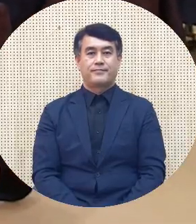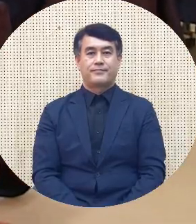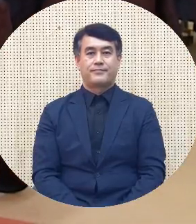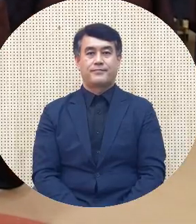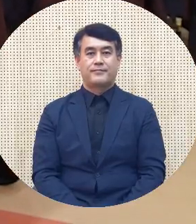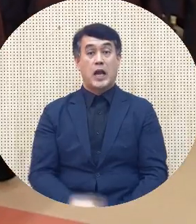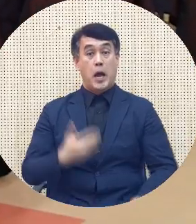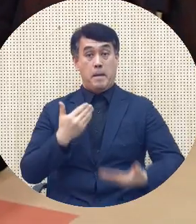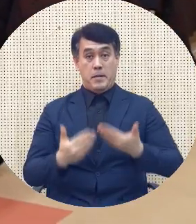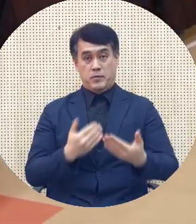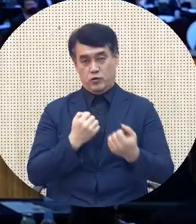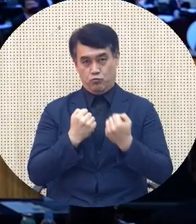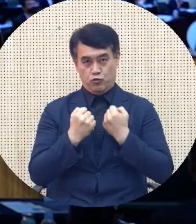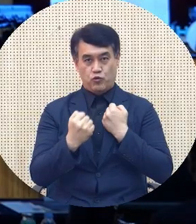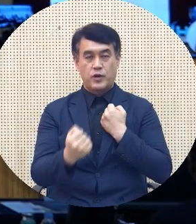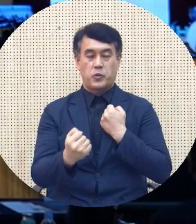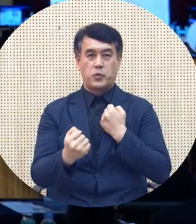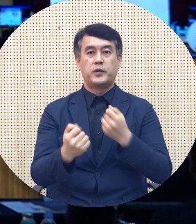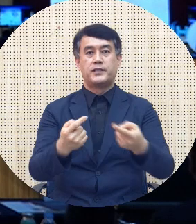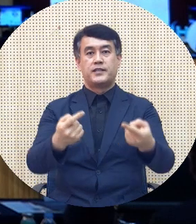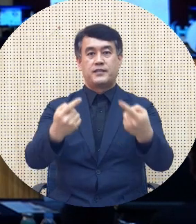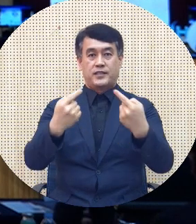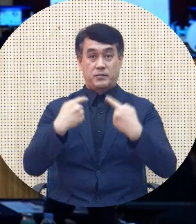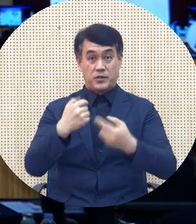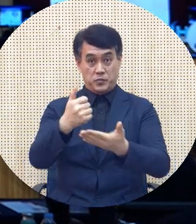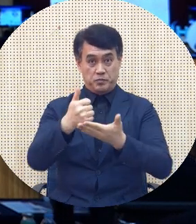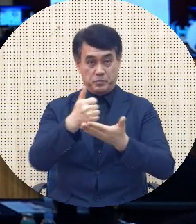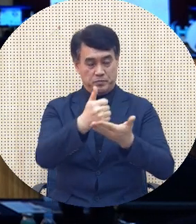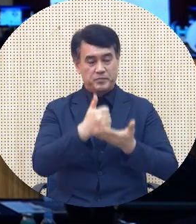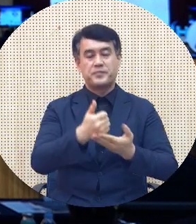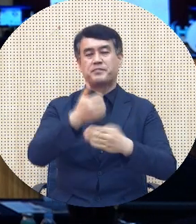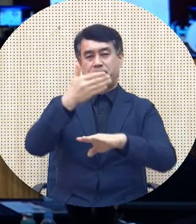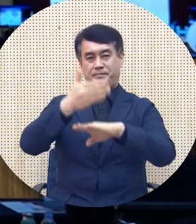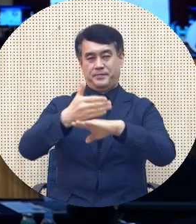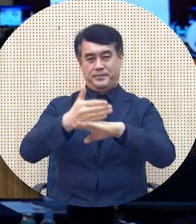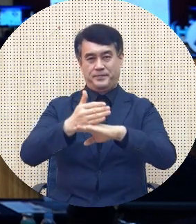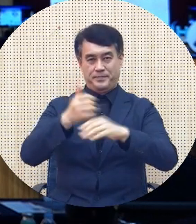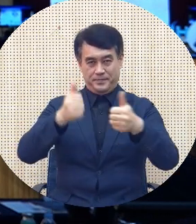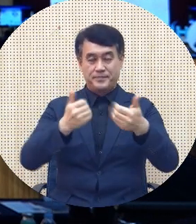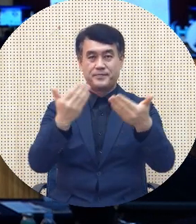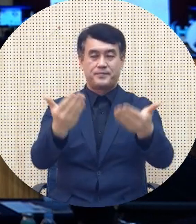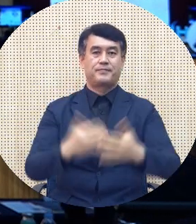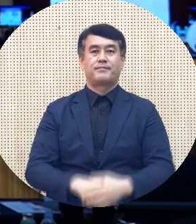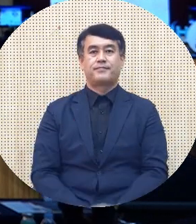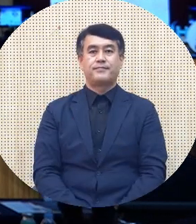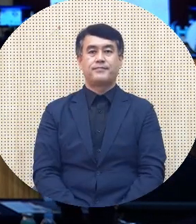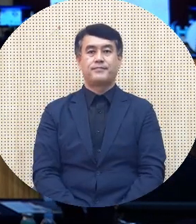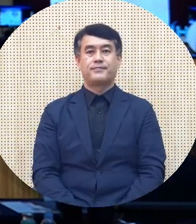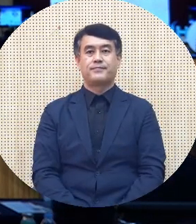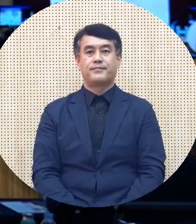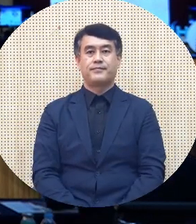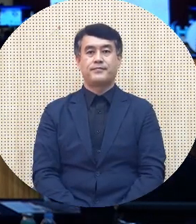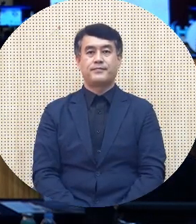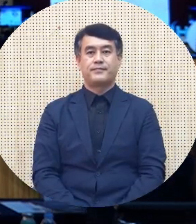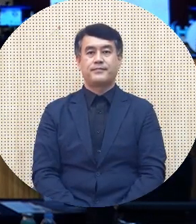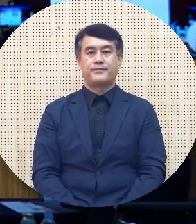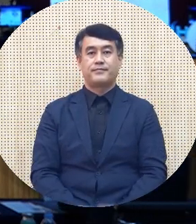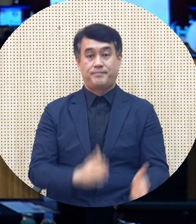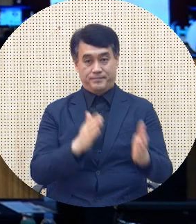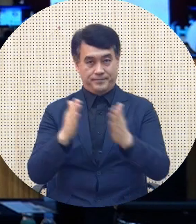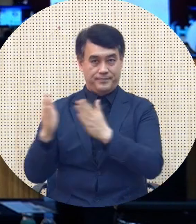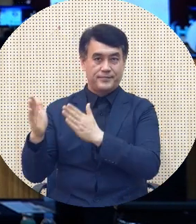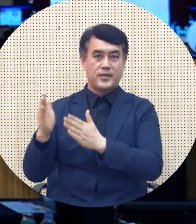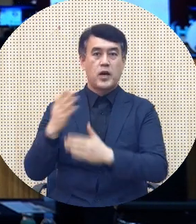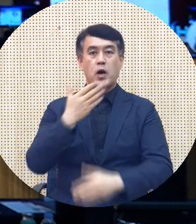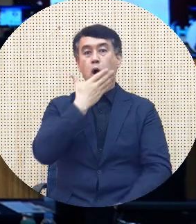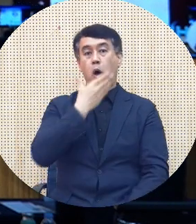네, 이렇게 바쁘신 중에도 참석해주신 내빈분들께 다시 한번 감사의 인사드립니다. 자, 이어서